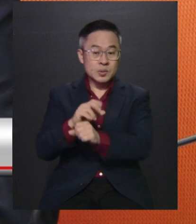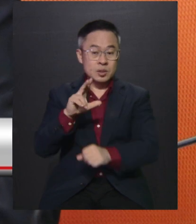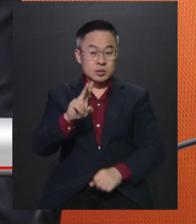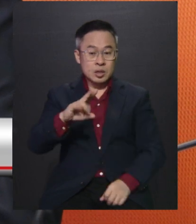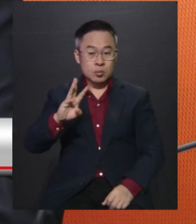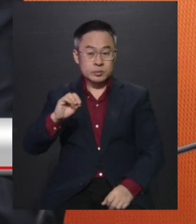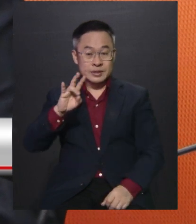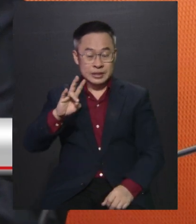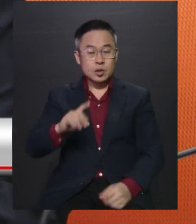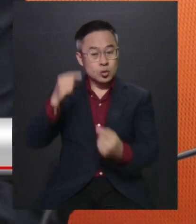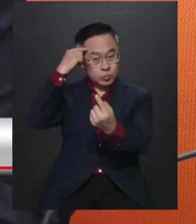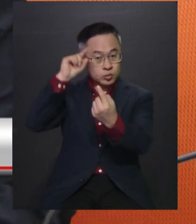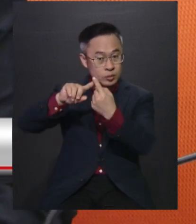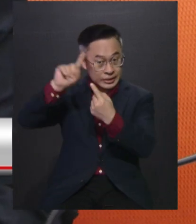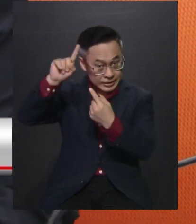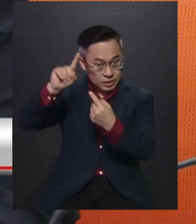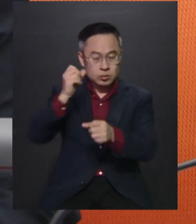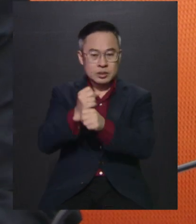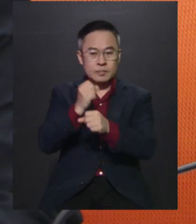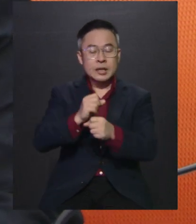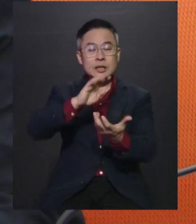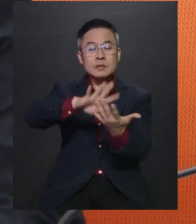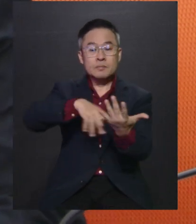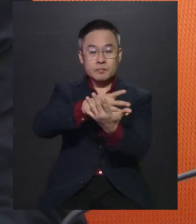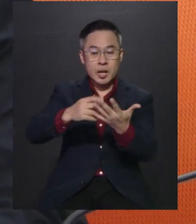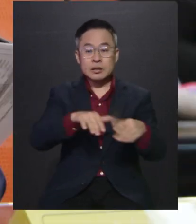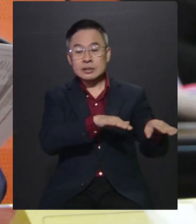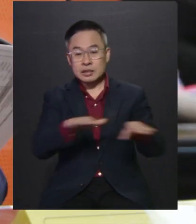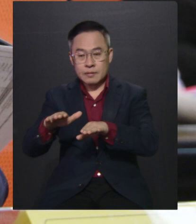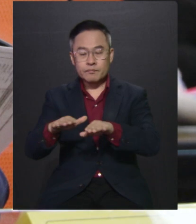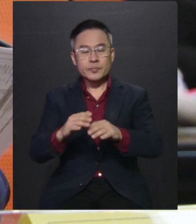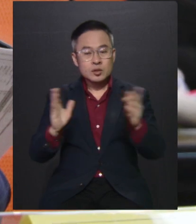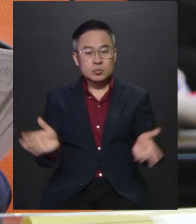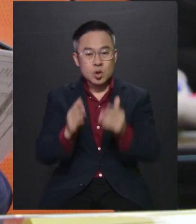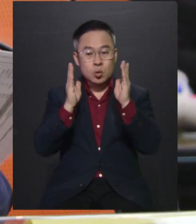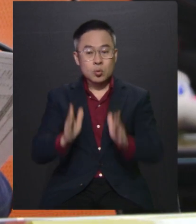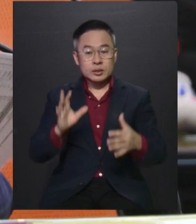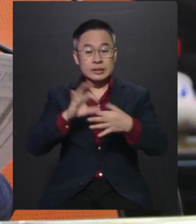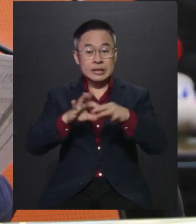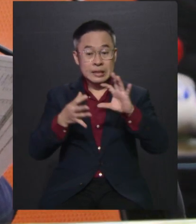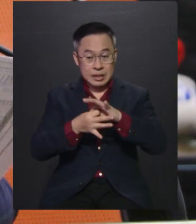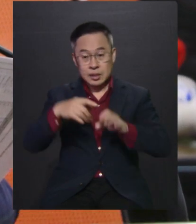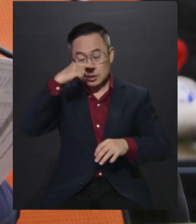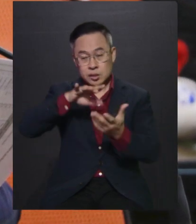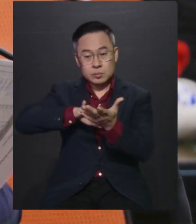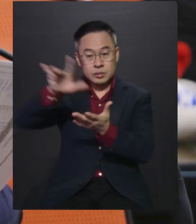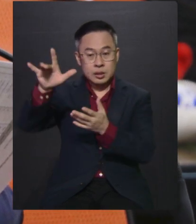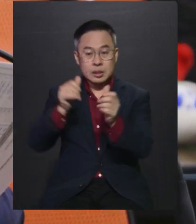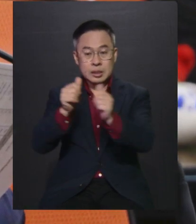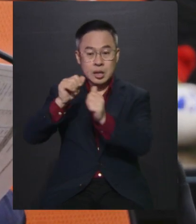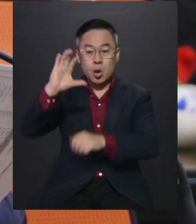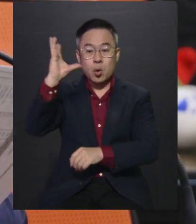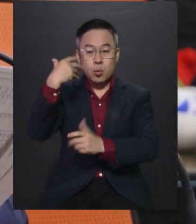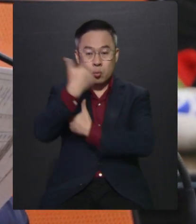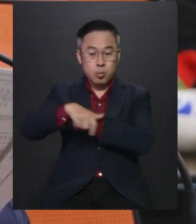โอลิมปิกเกมที่ปารีสที่ฝรั่งเศสซึ่งก็ต้องเริ่มสนับสนุนกันตั้งแต่การควอลิฟายเลยซึ่งในปีหน้าก็จะมีการควอลิฟ